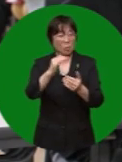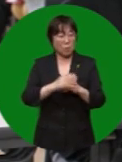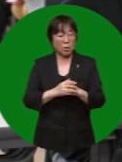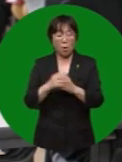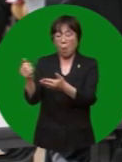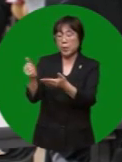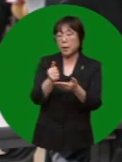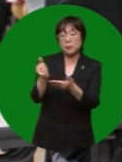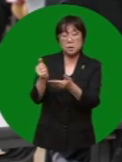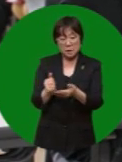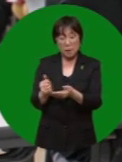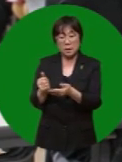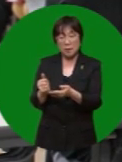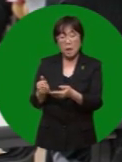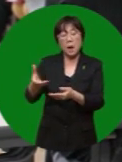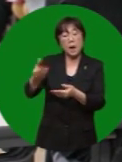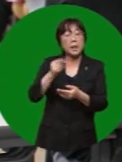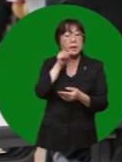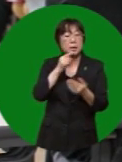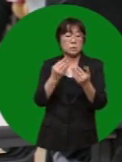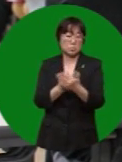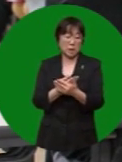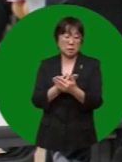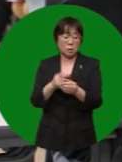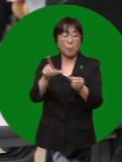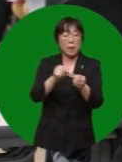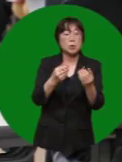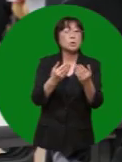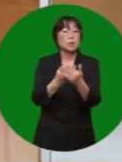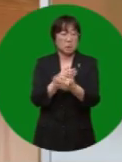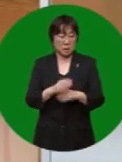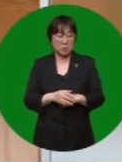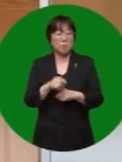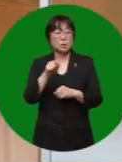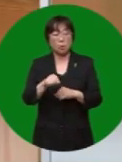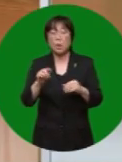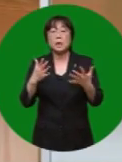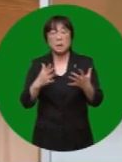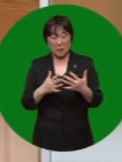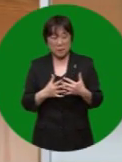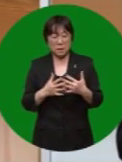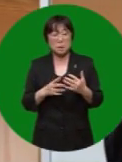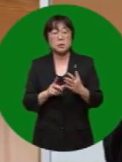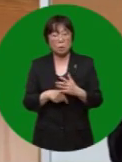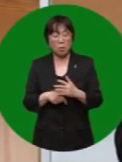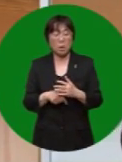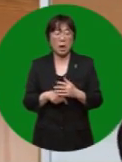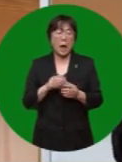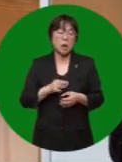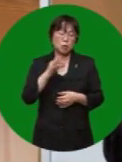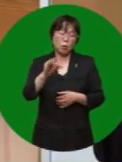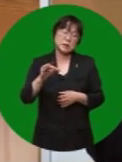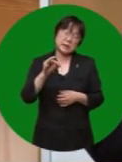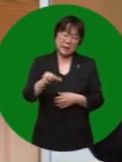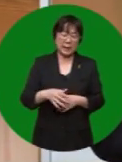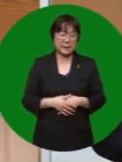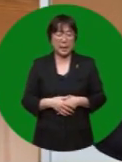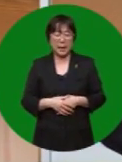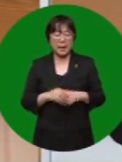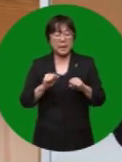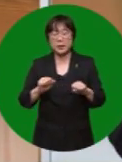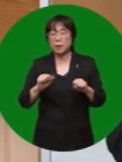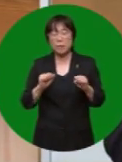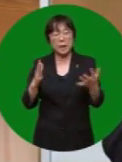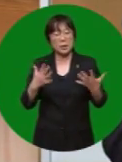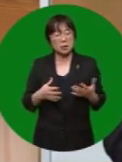どんお客さんたちが入ってくることのメリットになりますよと。ここがないとね、投資したってしても